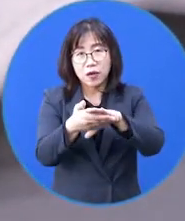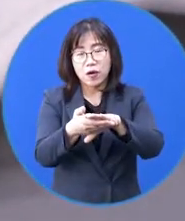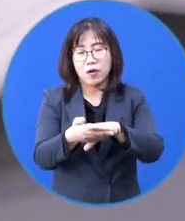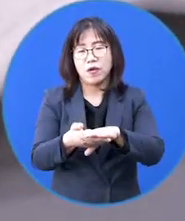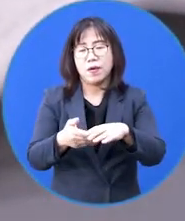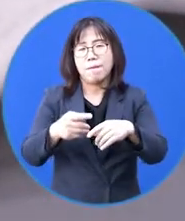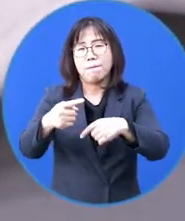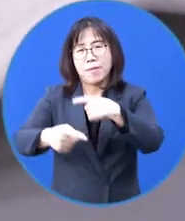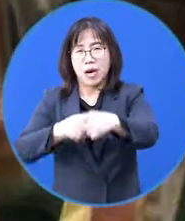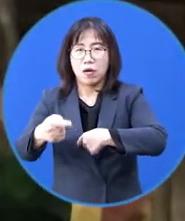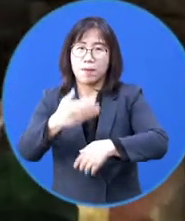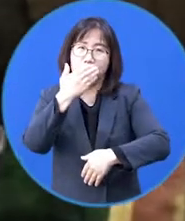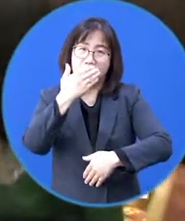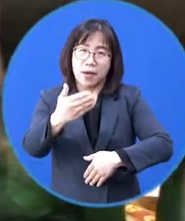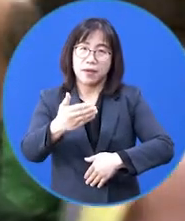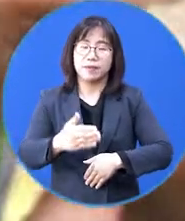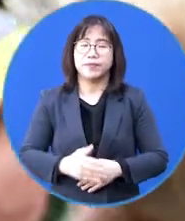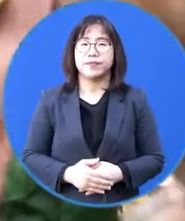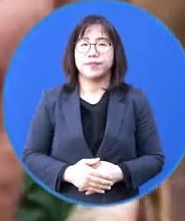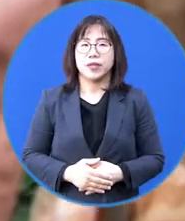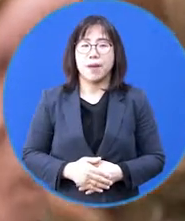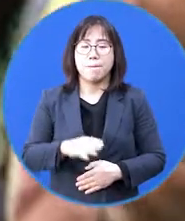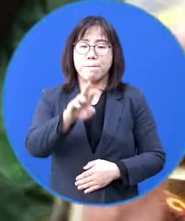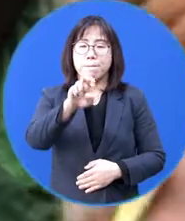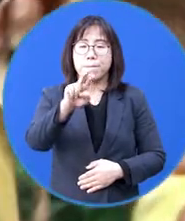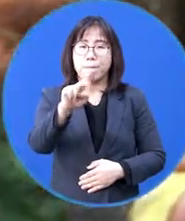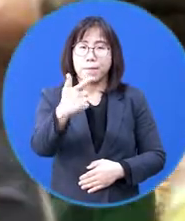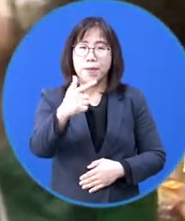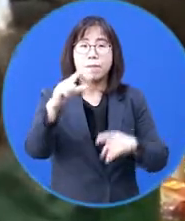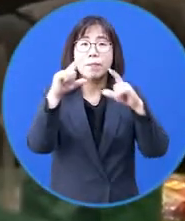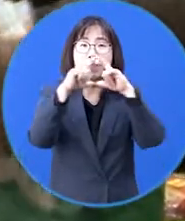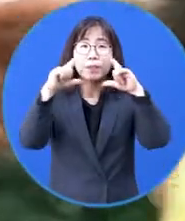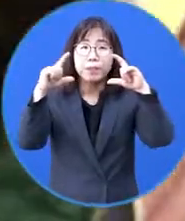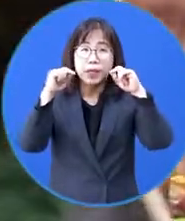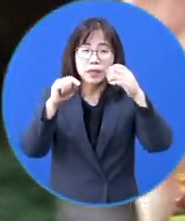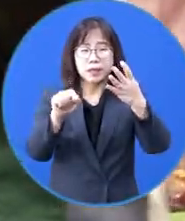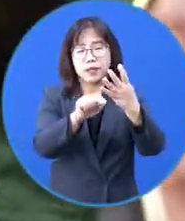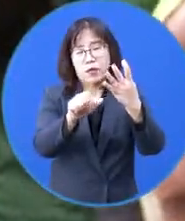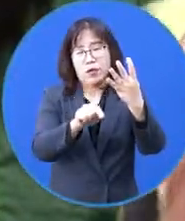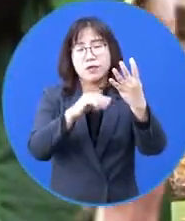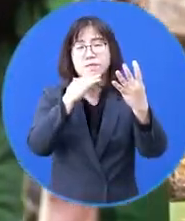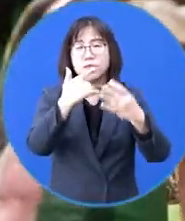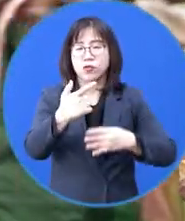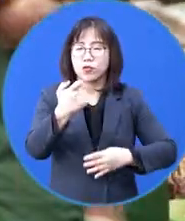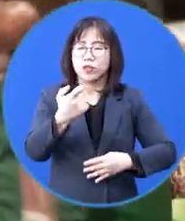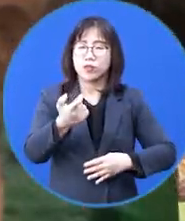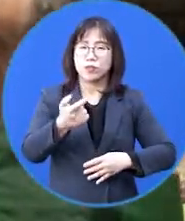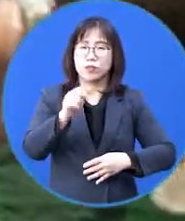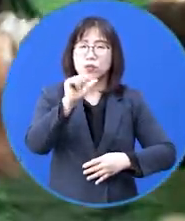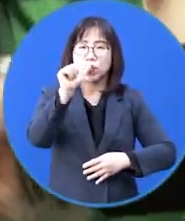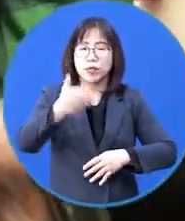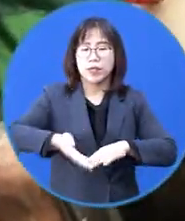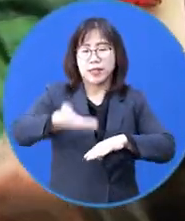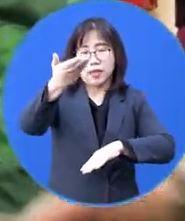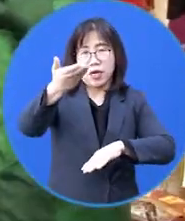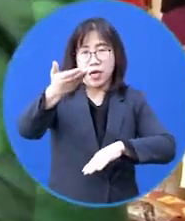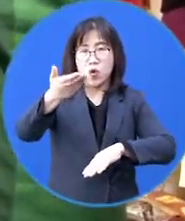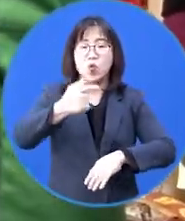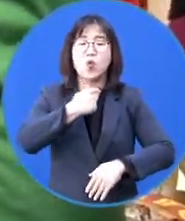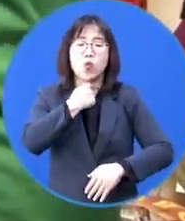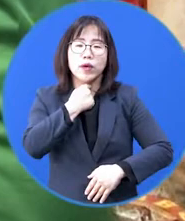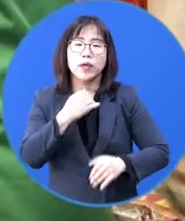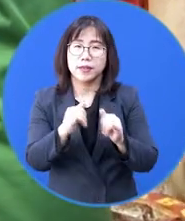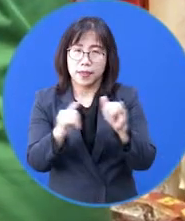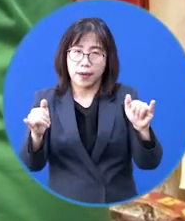있는 제품입니다. 또 강서구는 면 마스크를 4월 중으로 만 65세 이상 어르신과 희망하는